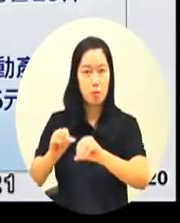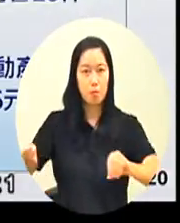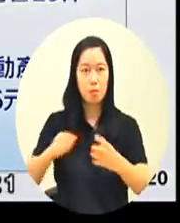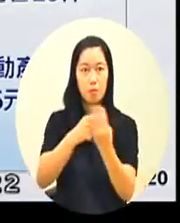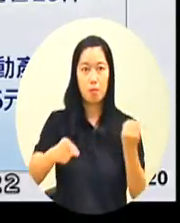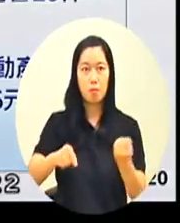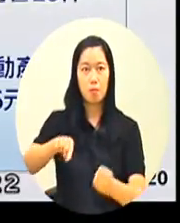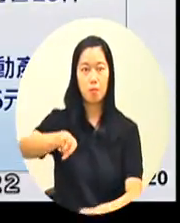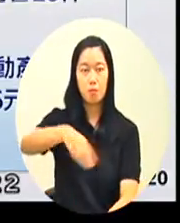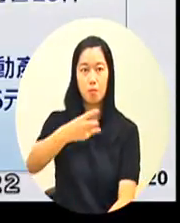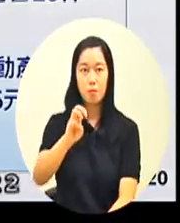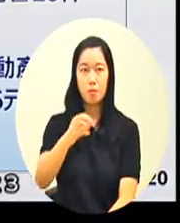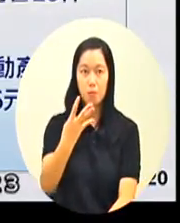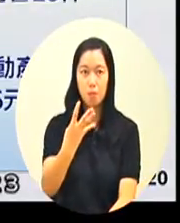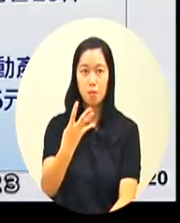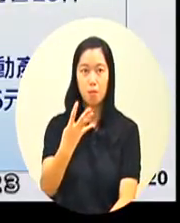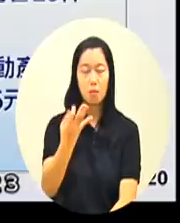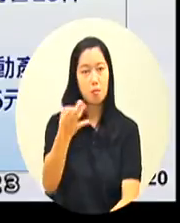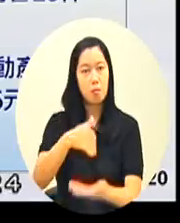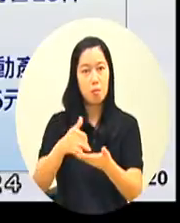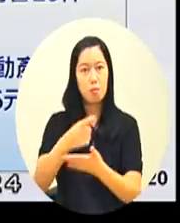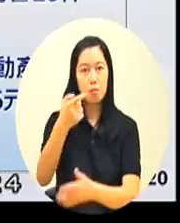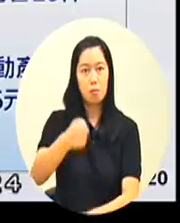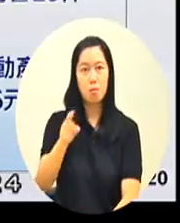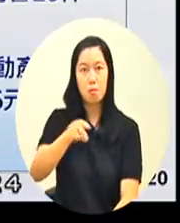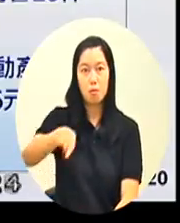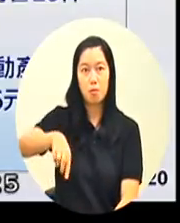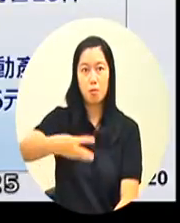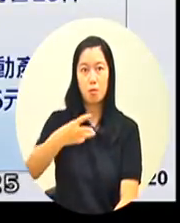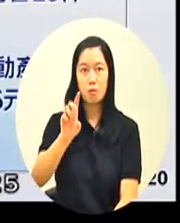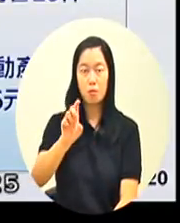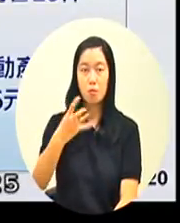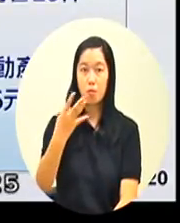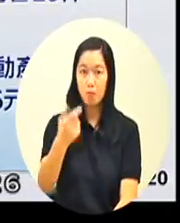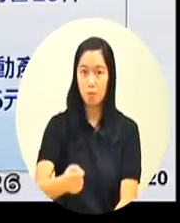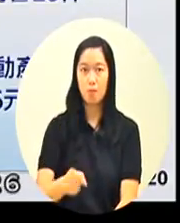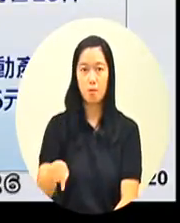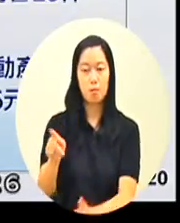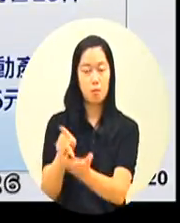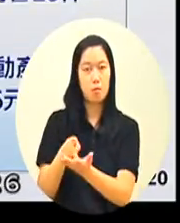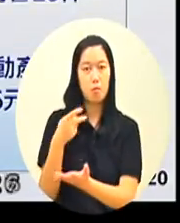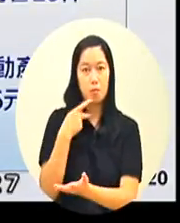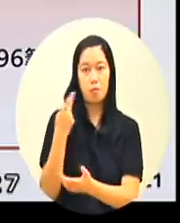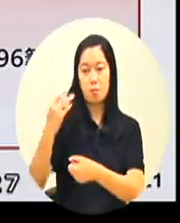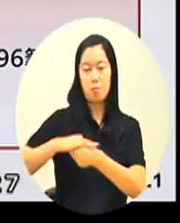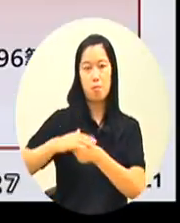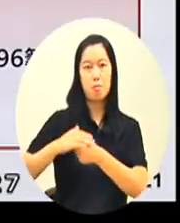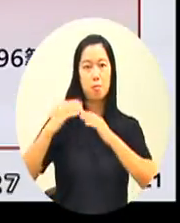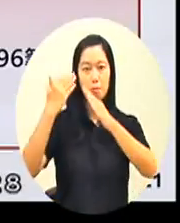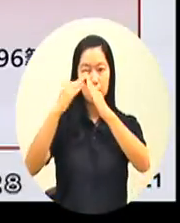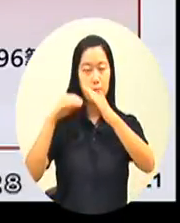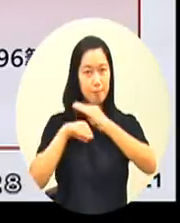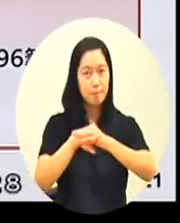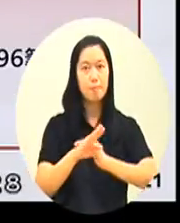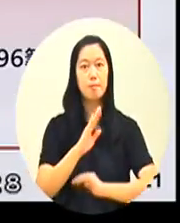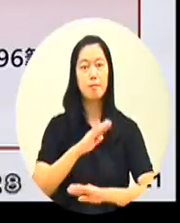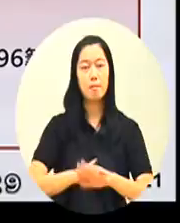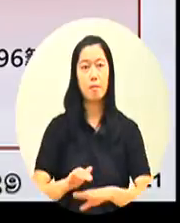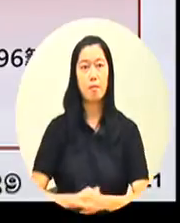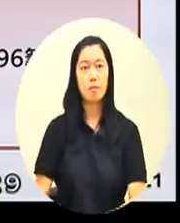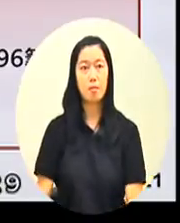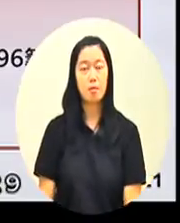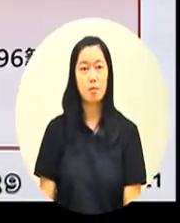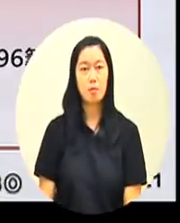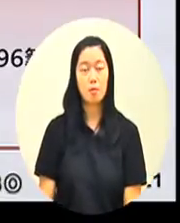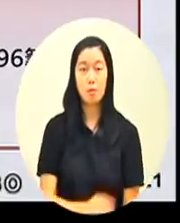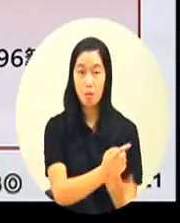金额是1亿1000多万啊，这些租金也可以充裕我们的市库。那各位